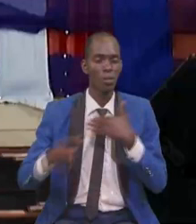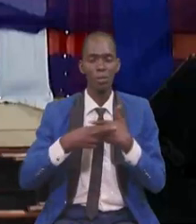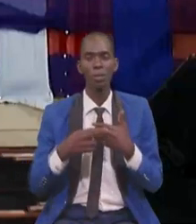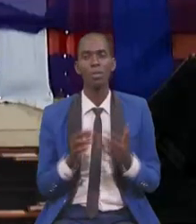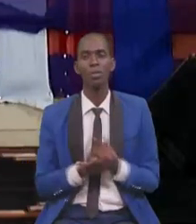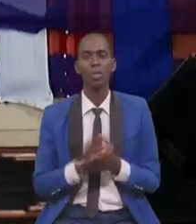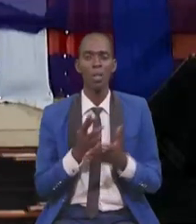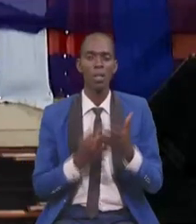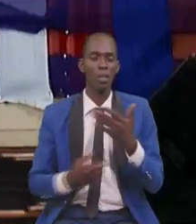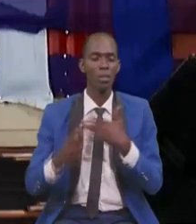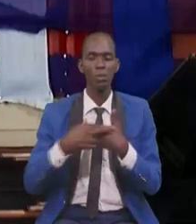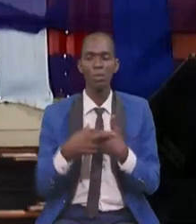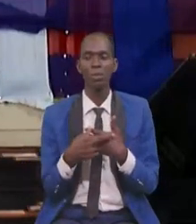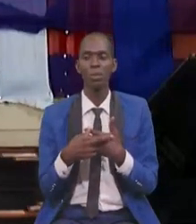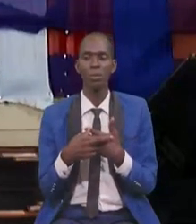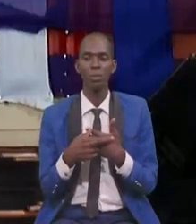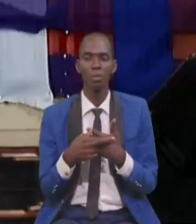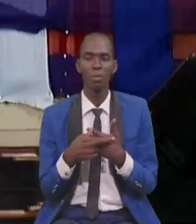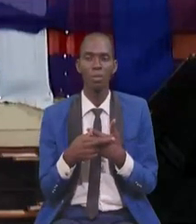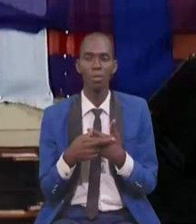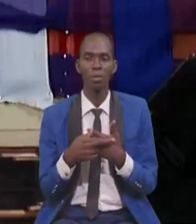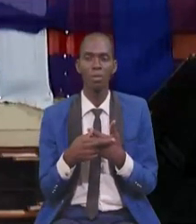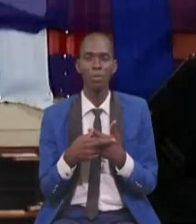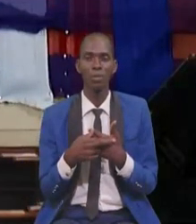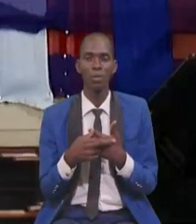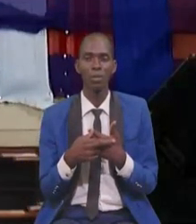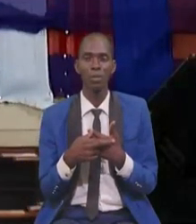restauration. La restauration.